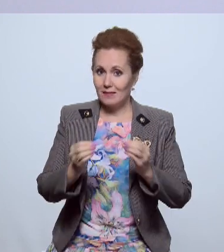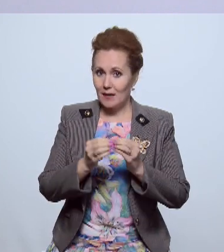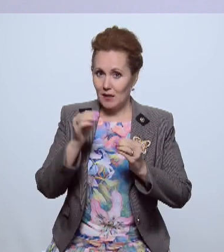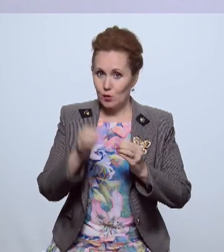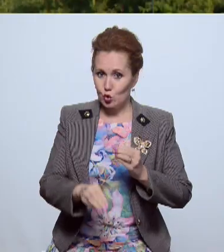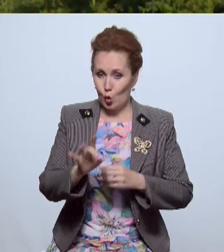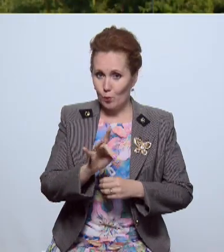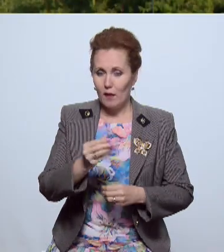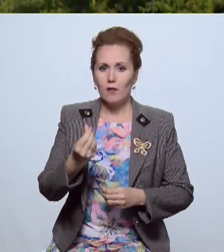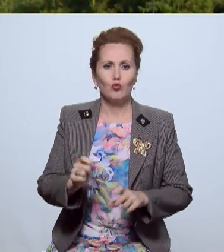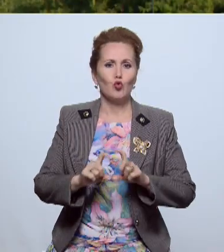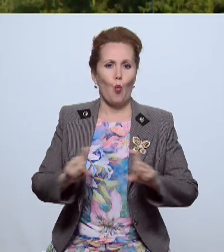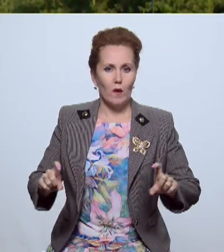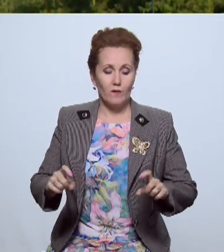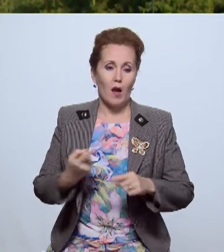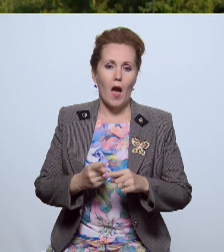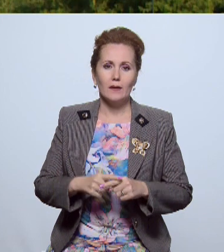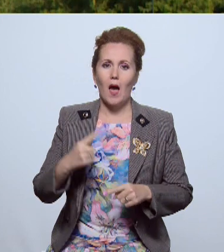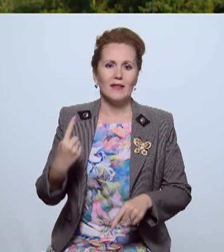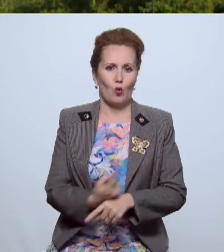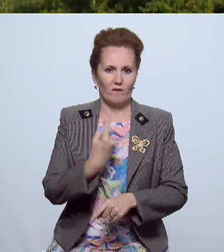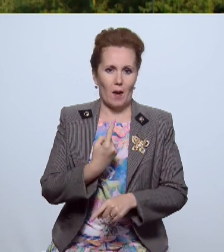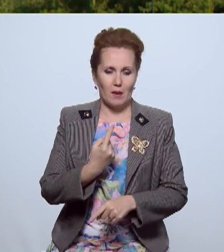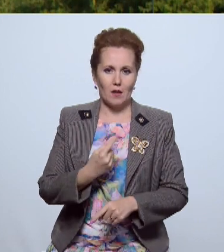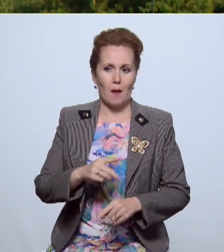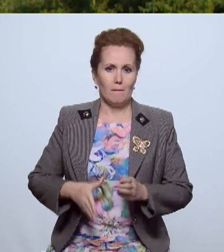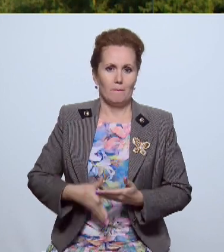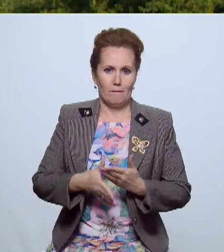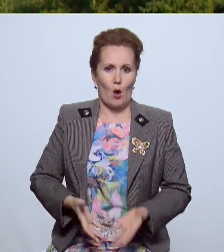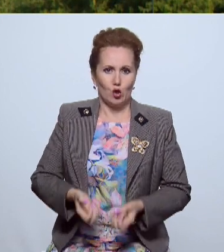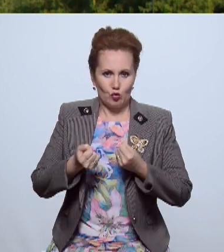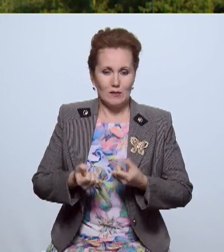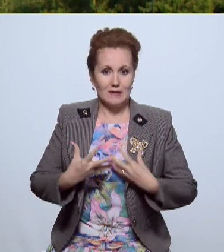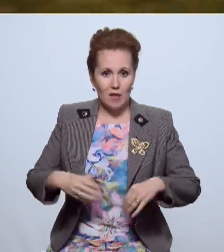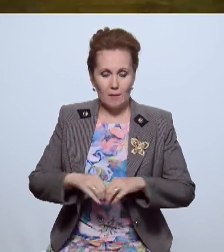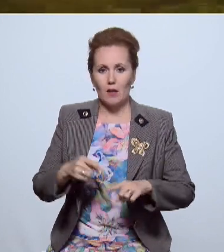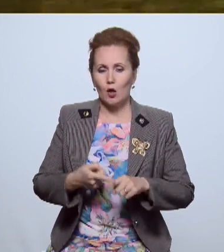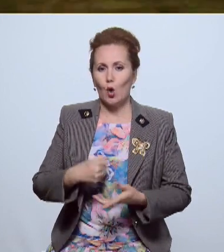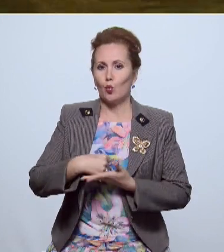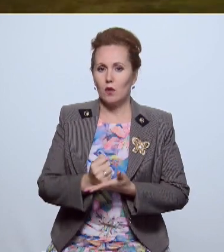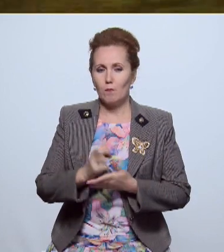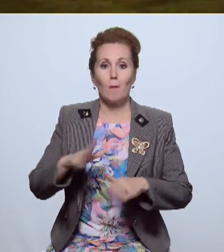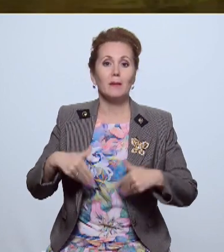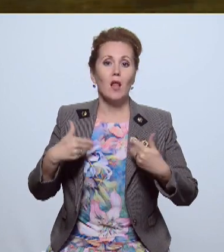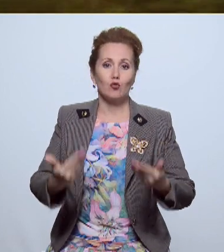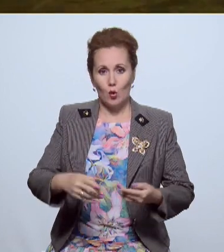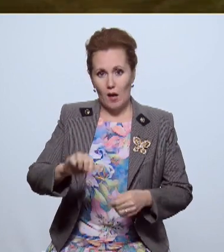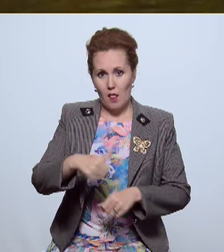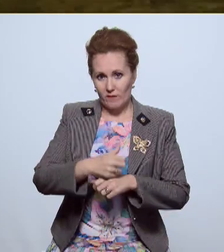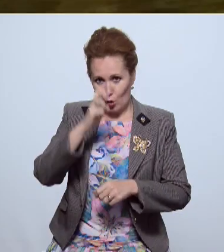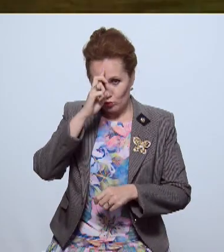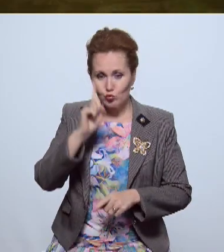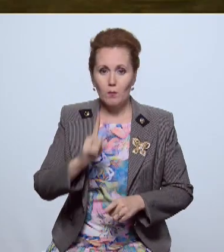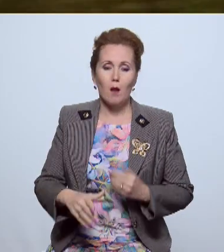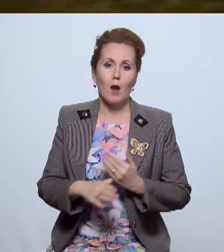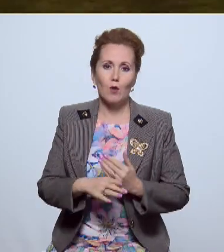на школьников. Напомню, это единовременная мера поддержки семей, которая установлена по предложению главы государства, чтобы помочь